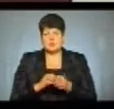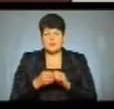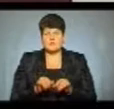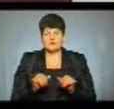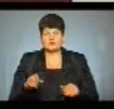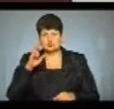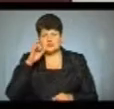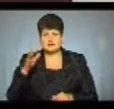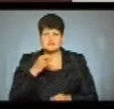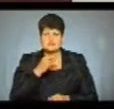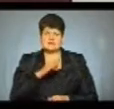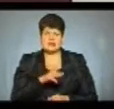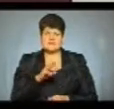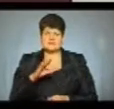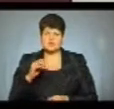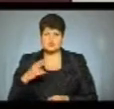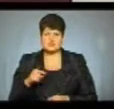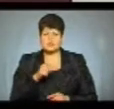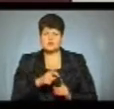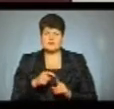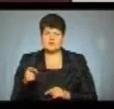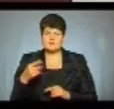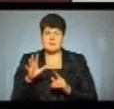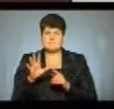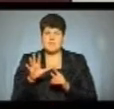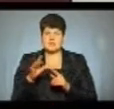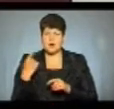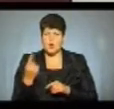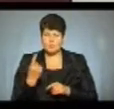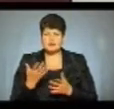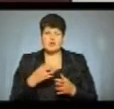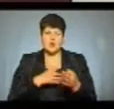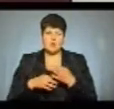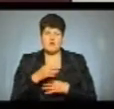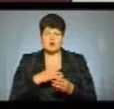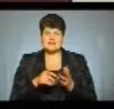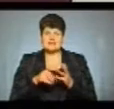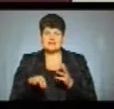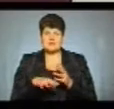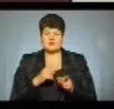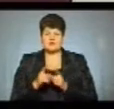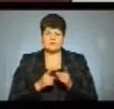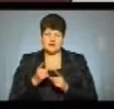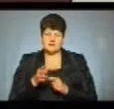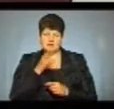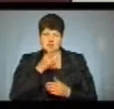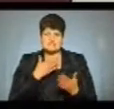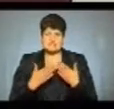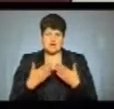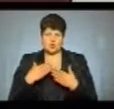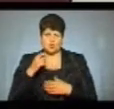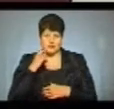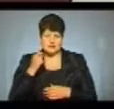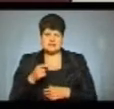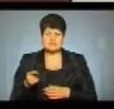держави, повідомив Тарас Висоцький. За його словами, Тернопільщина – п'ята область, де обговорювали земельну реформу під час діалогів про Україну. З